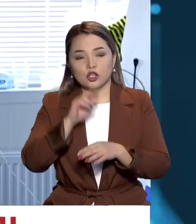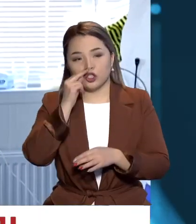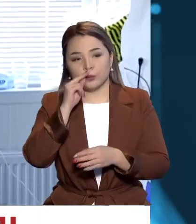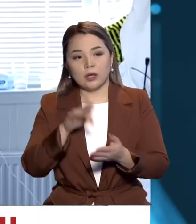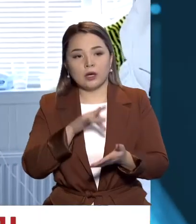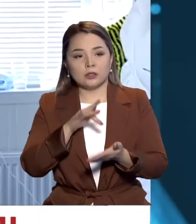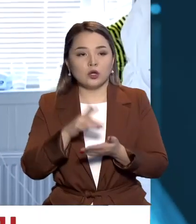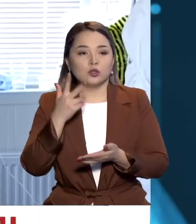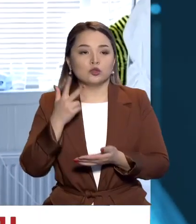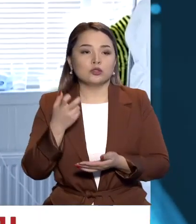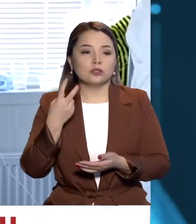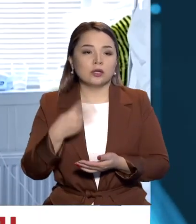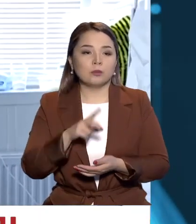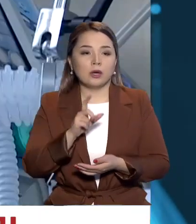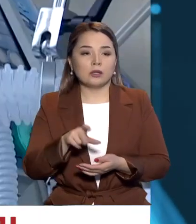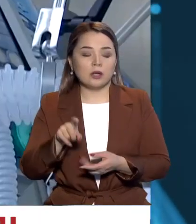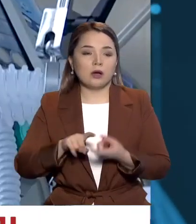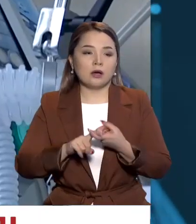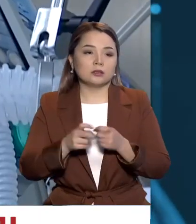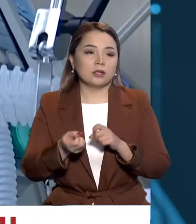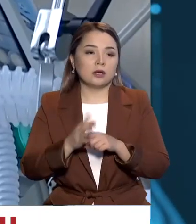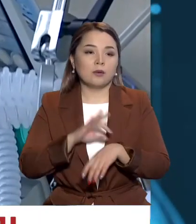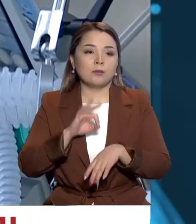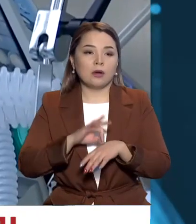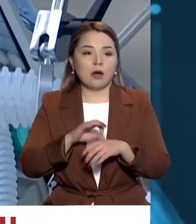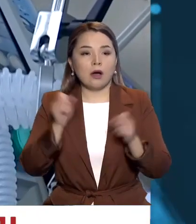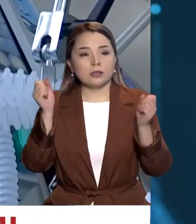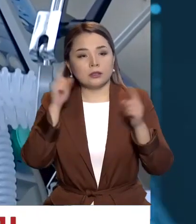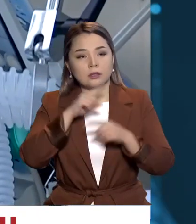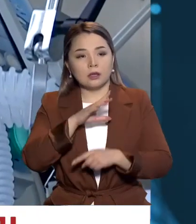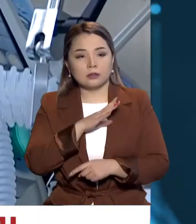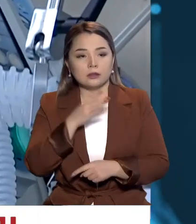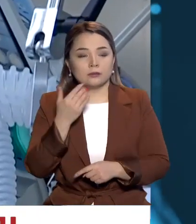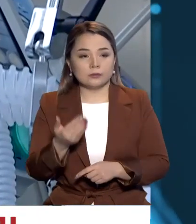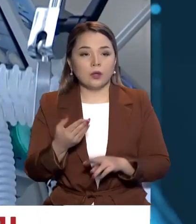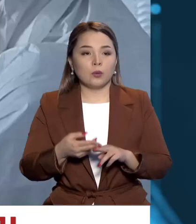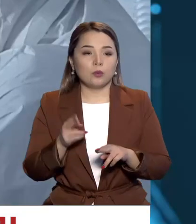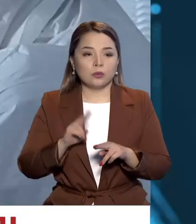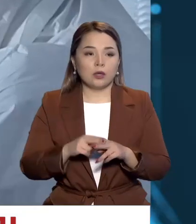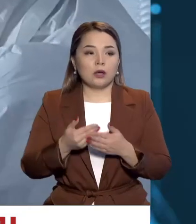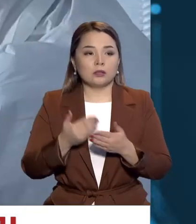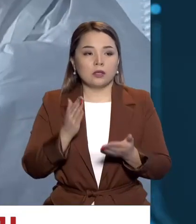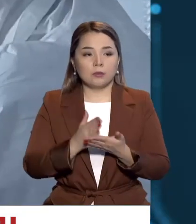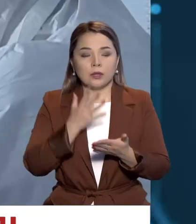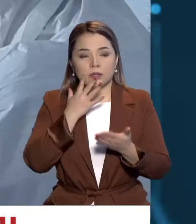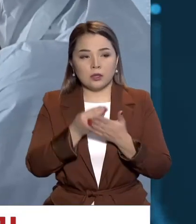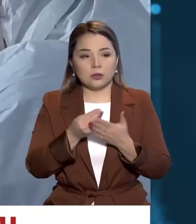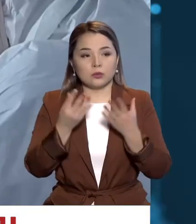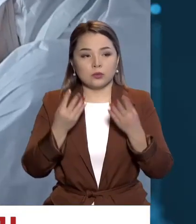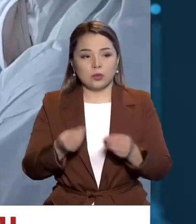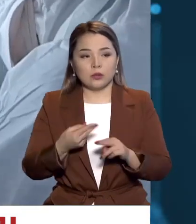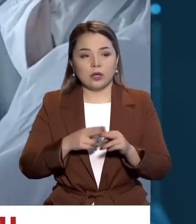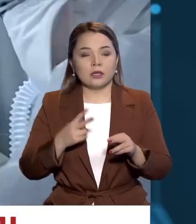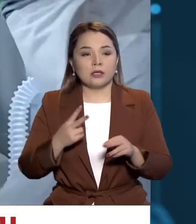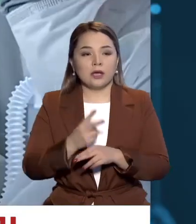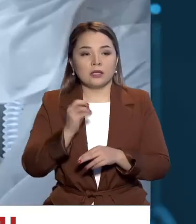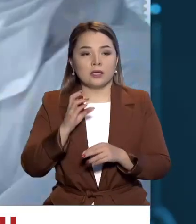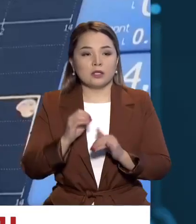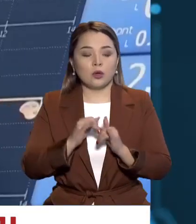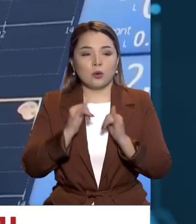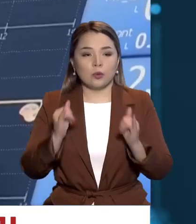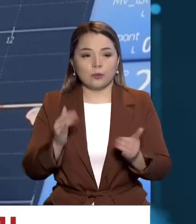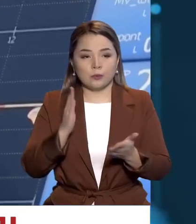Шымкентте 320 адамның коронавирус індетін жұқтырған анықталды. Бұл алдыңғы күнмен салыстырғанда 2 есеге көп.